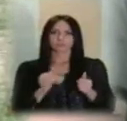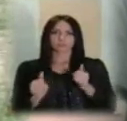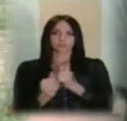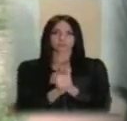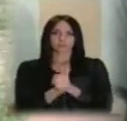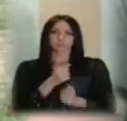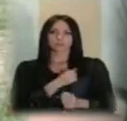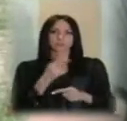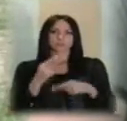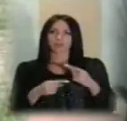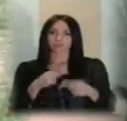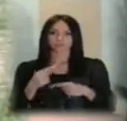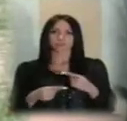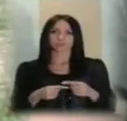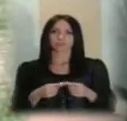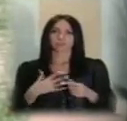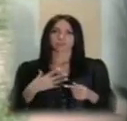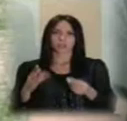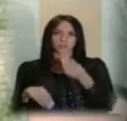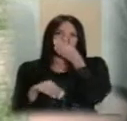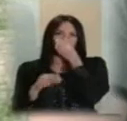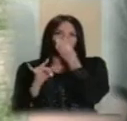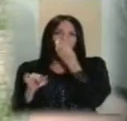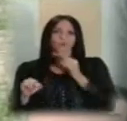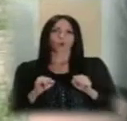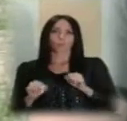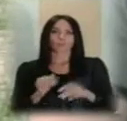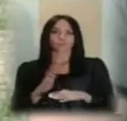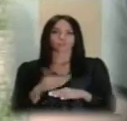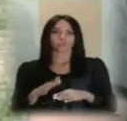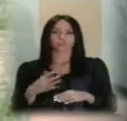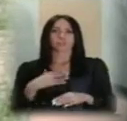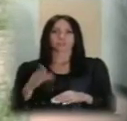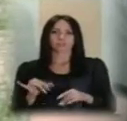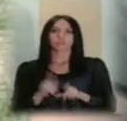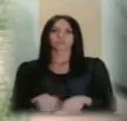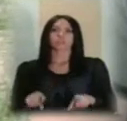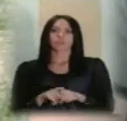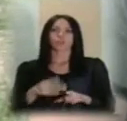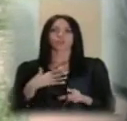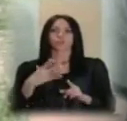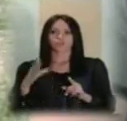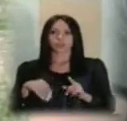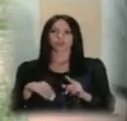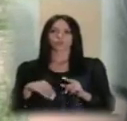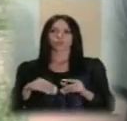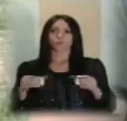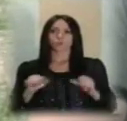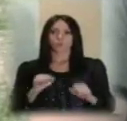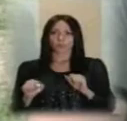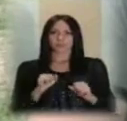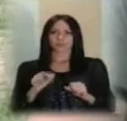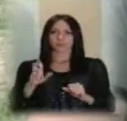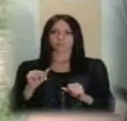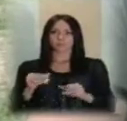завжди. Загинув, командир частини загинув також командир батальйону Павло Сніцар і